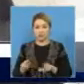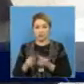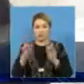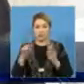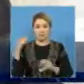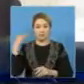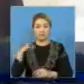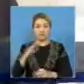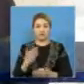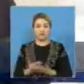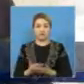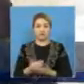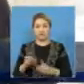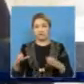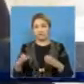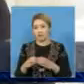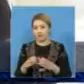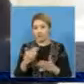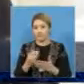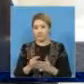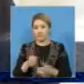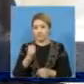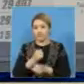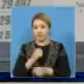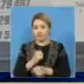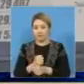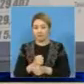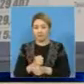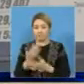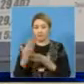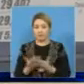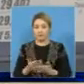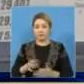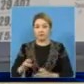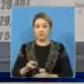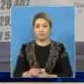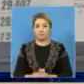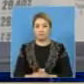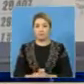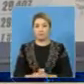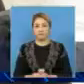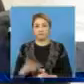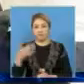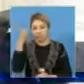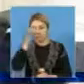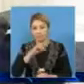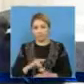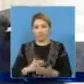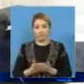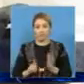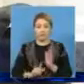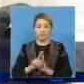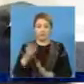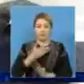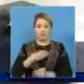Актюбинский филиал и вот подрядная организация о приеме работ местного населения. Проект на 3 года рассчитан, начало мы